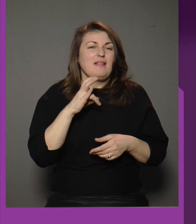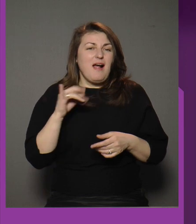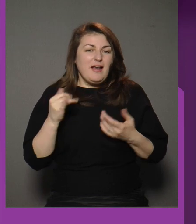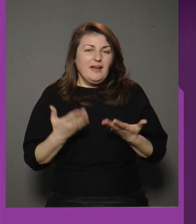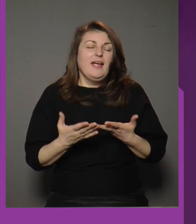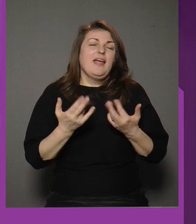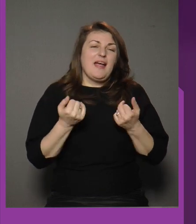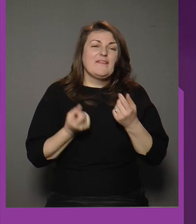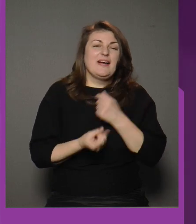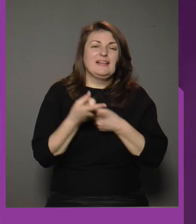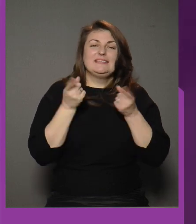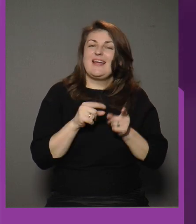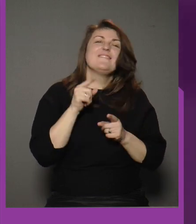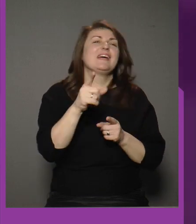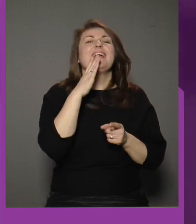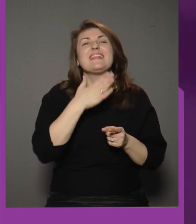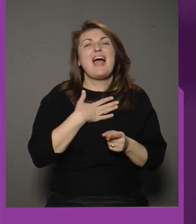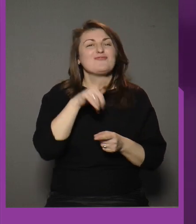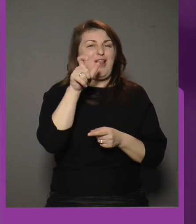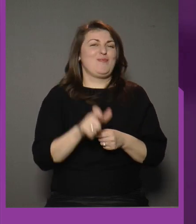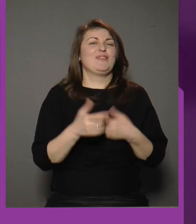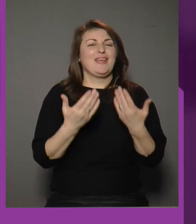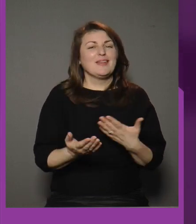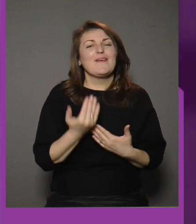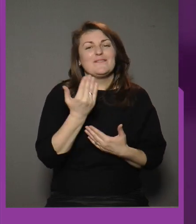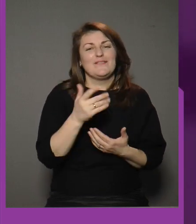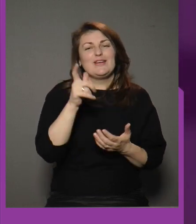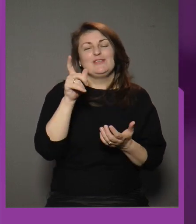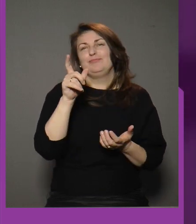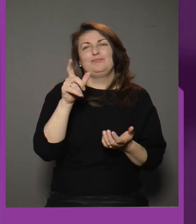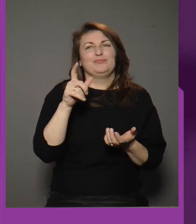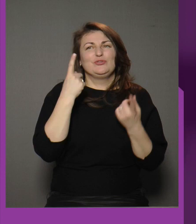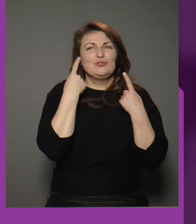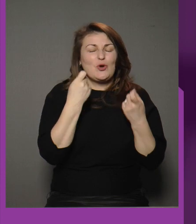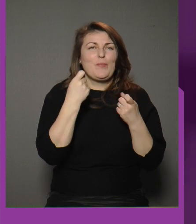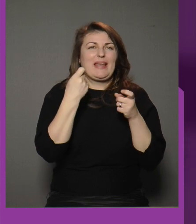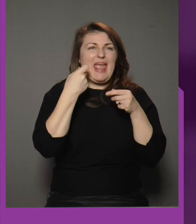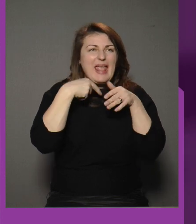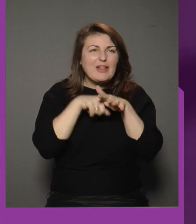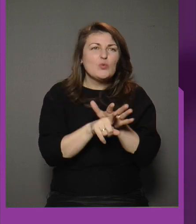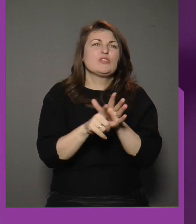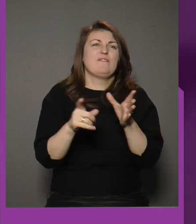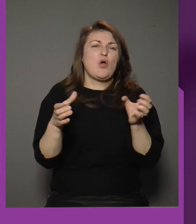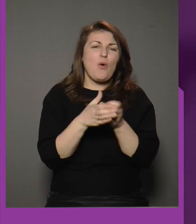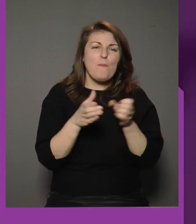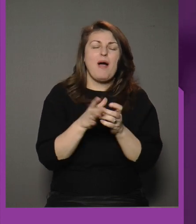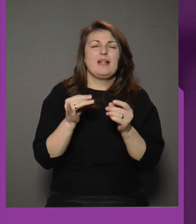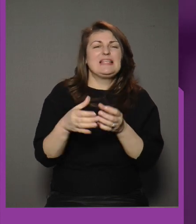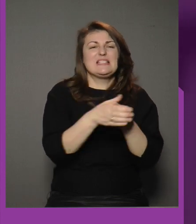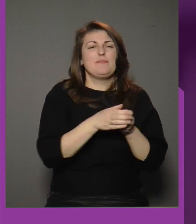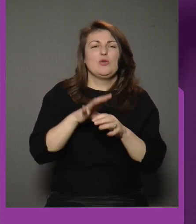виявляється, дійсно, пані Ірино, ви наша людина, ви член суперінклюзивної команди і спільноти